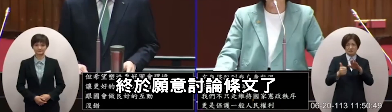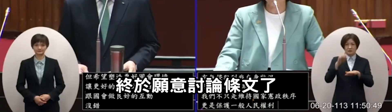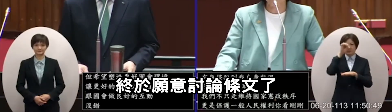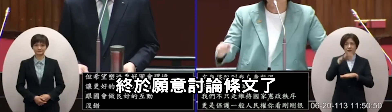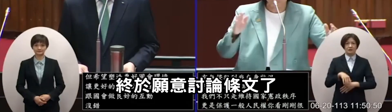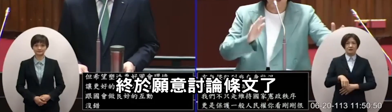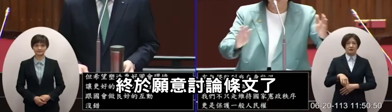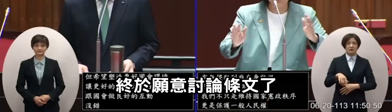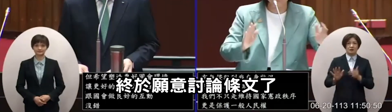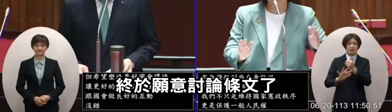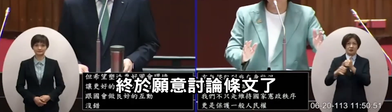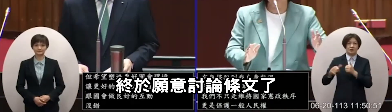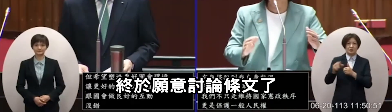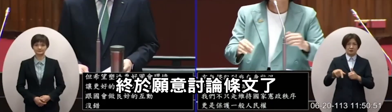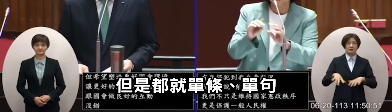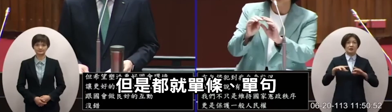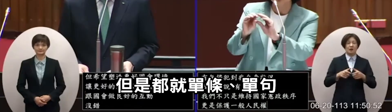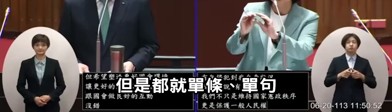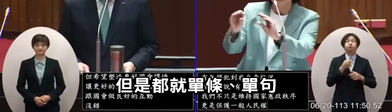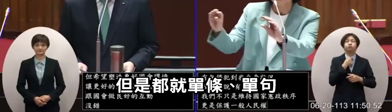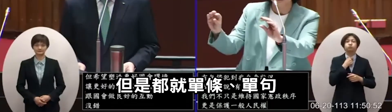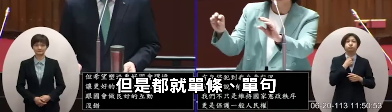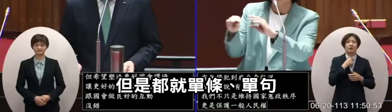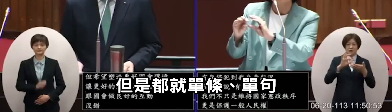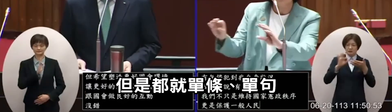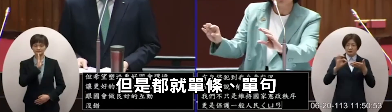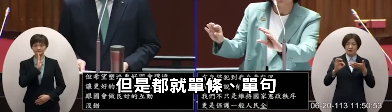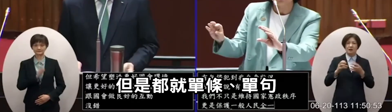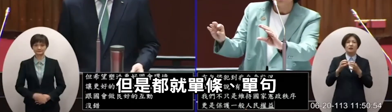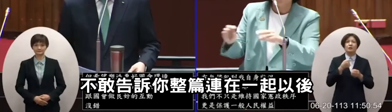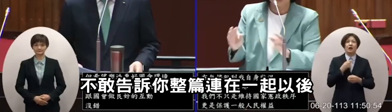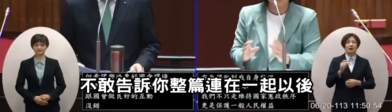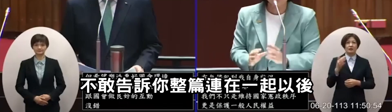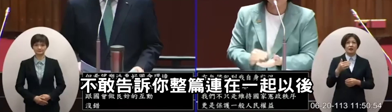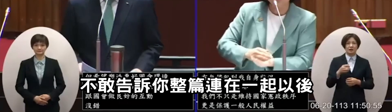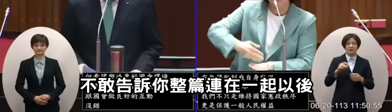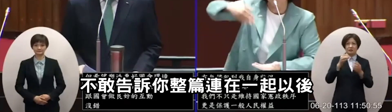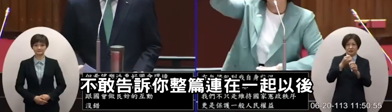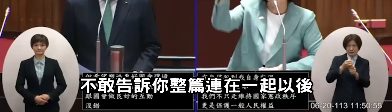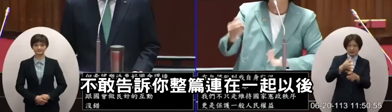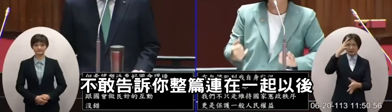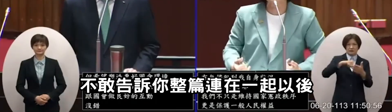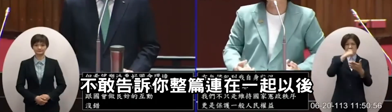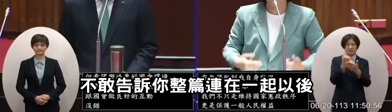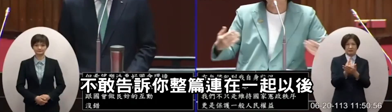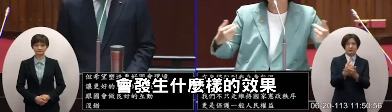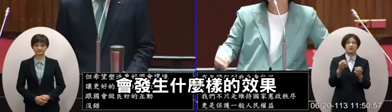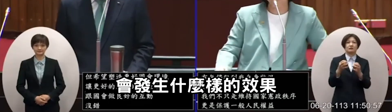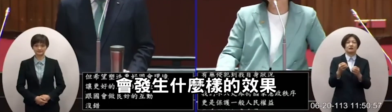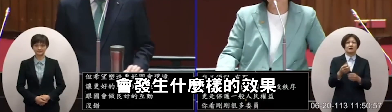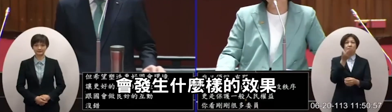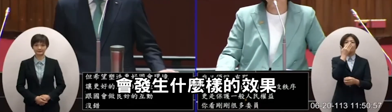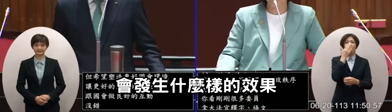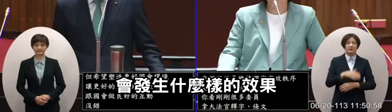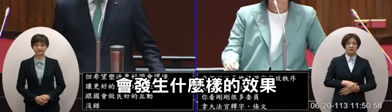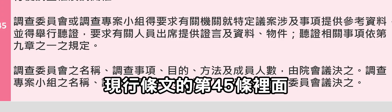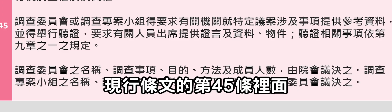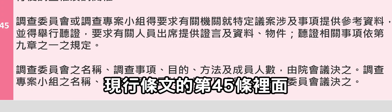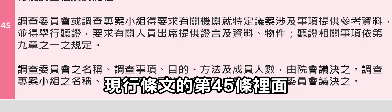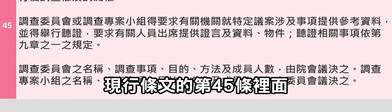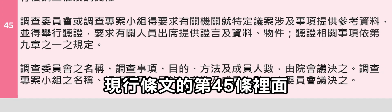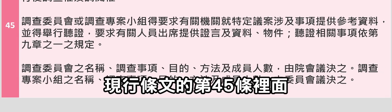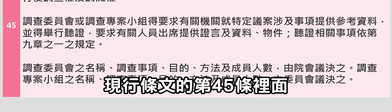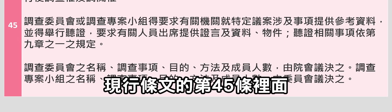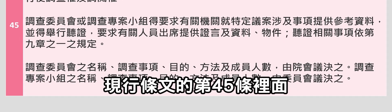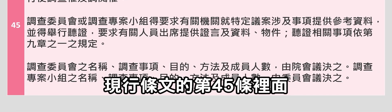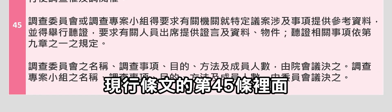现在终于愿意讨论条文了，但是都就单条单句，不敢告诉你整篇连在一起以后会发生什么样的效果。现